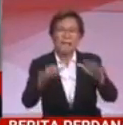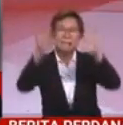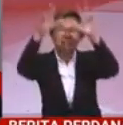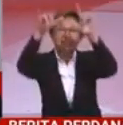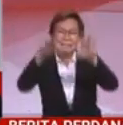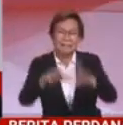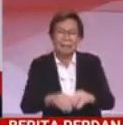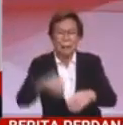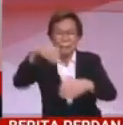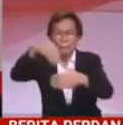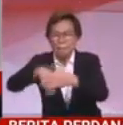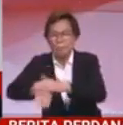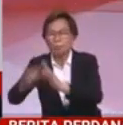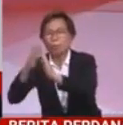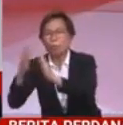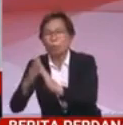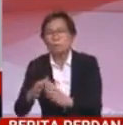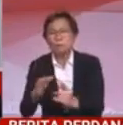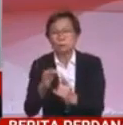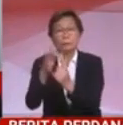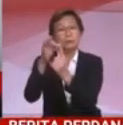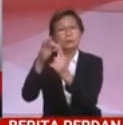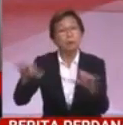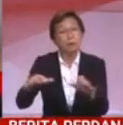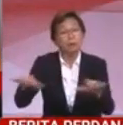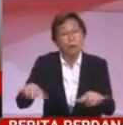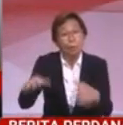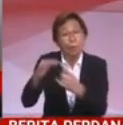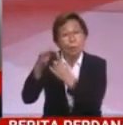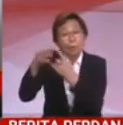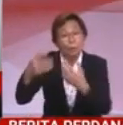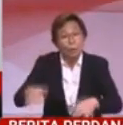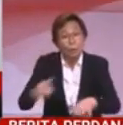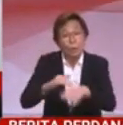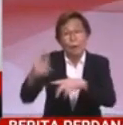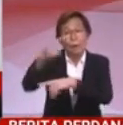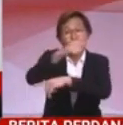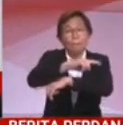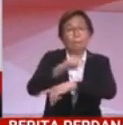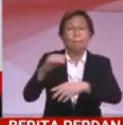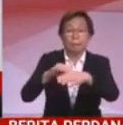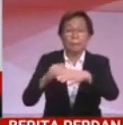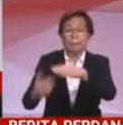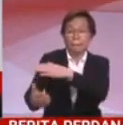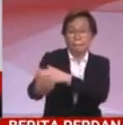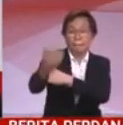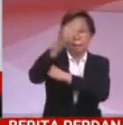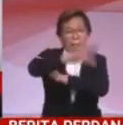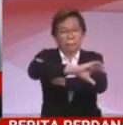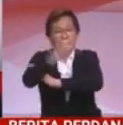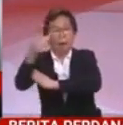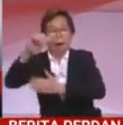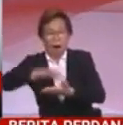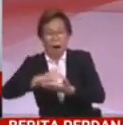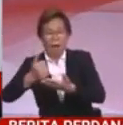rumahnya. Cara unik itu yang dilakukan Timothy Browning pada pagi hari Natal itu dikongsi menerusi akaun